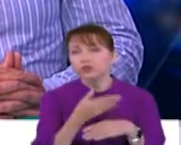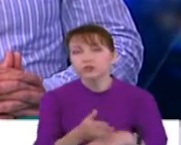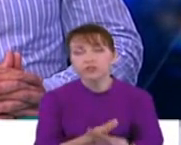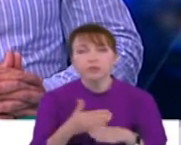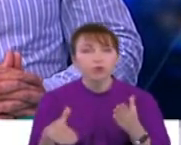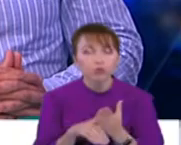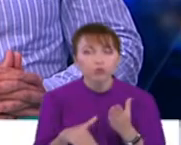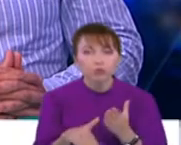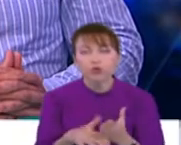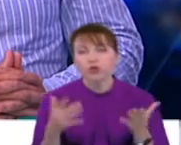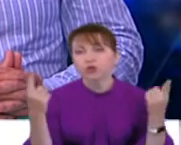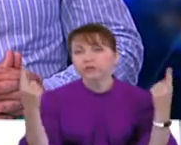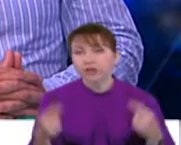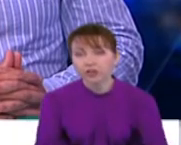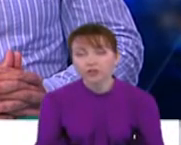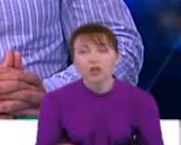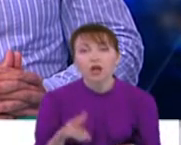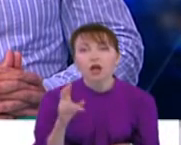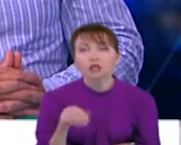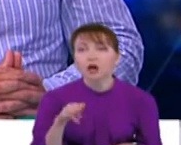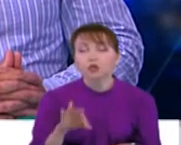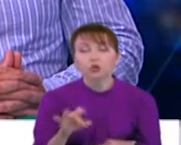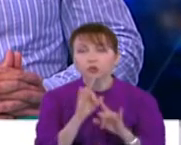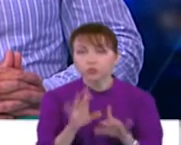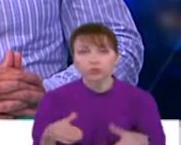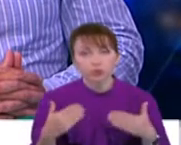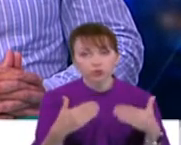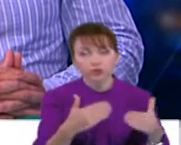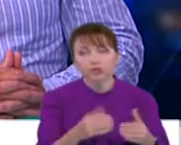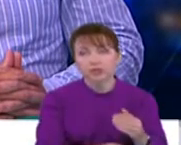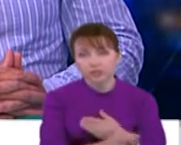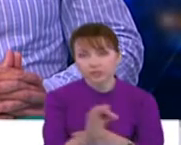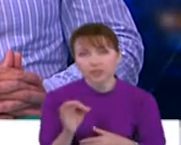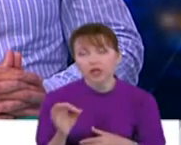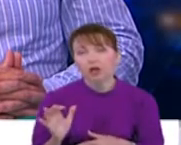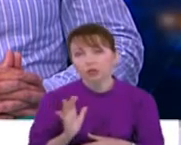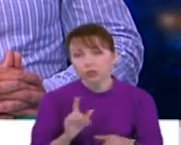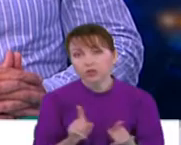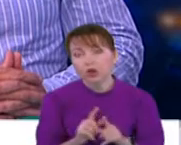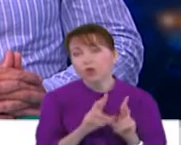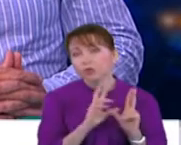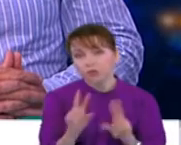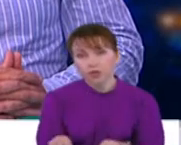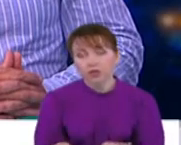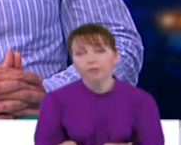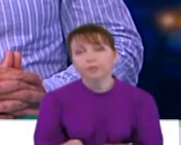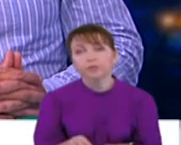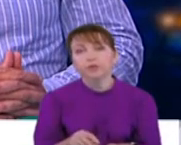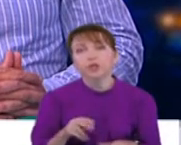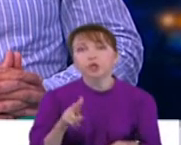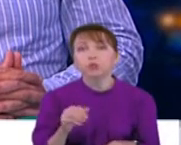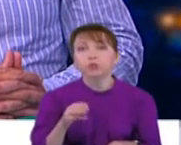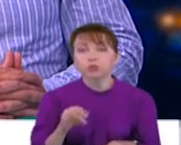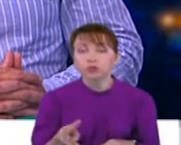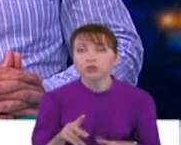таке інше, то було, що НАТО не буде просуватися на схід. Така обіцянка, якби, Горбачов і Путін наполягає на тому,